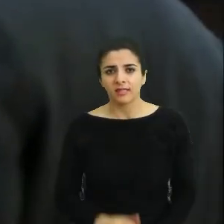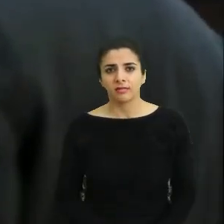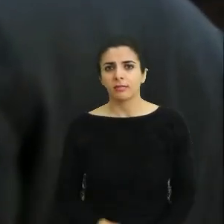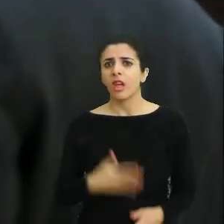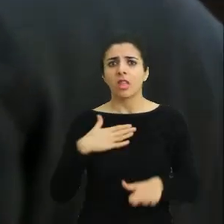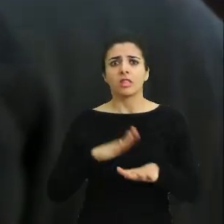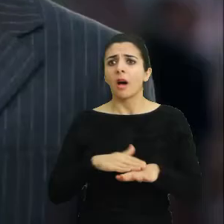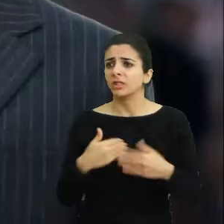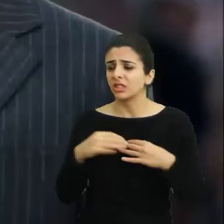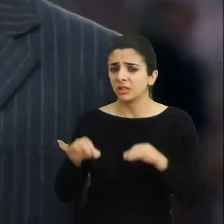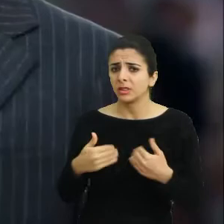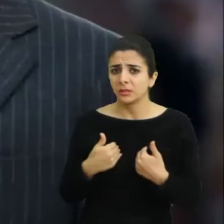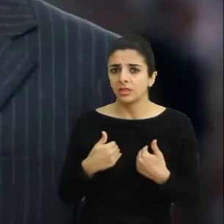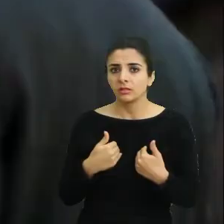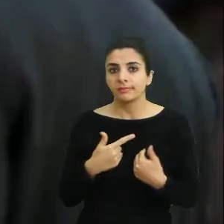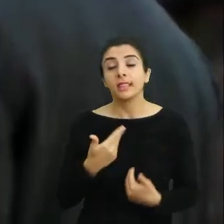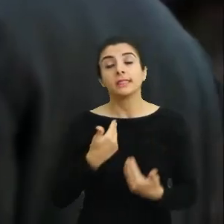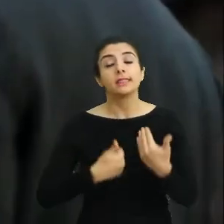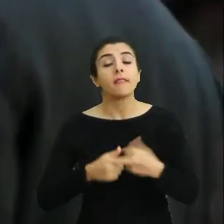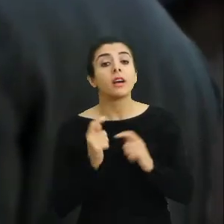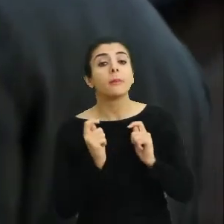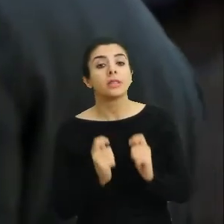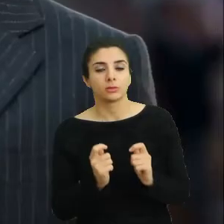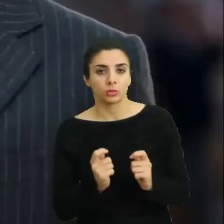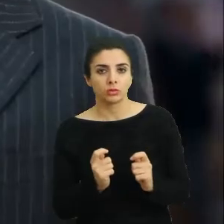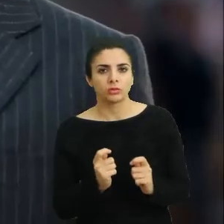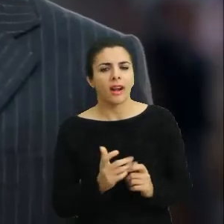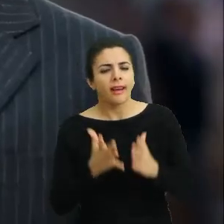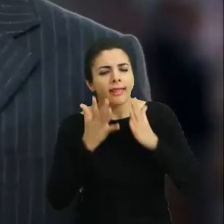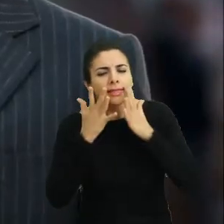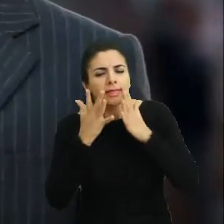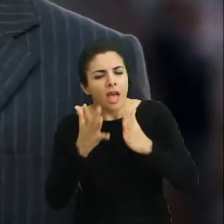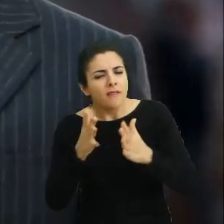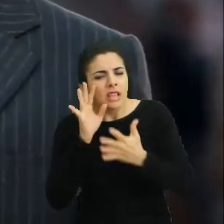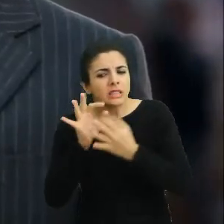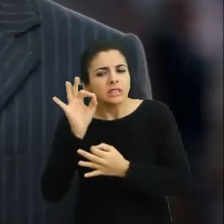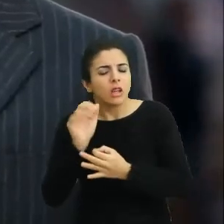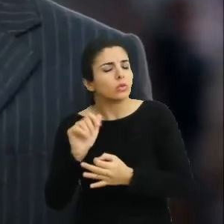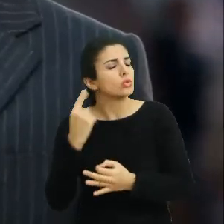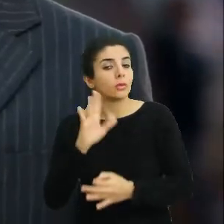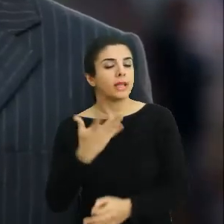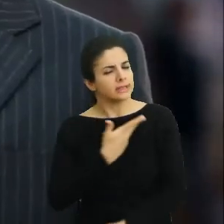Ne yapacağız hocam biz? Seveceğiz. Nefret ettiklerimizi bile seveceğiz.